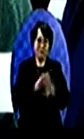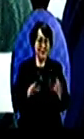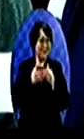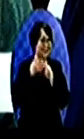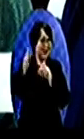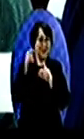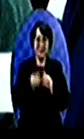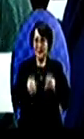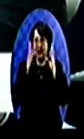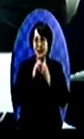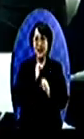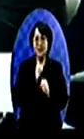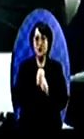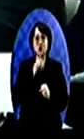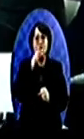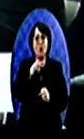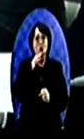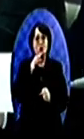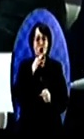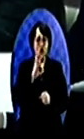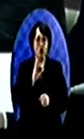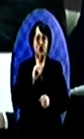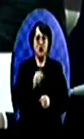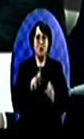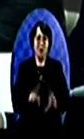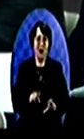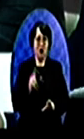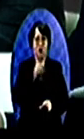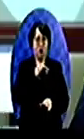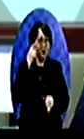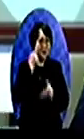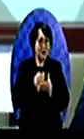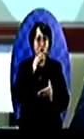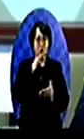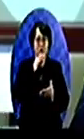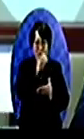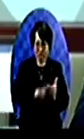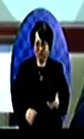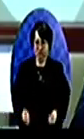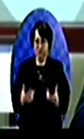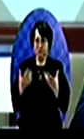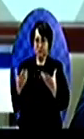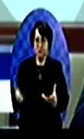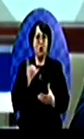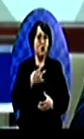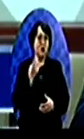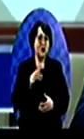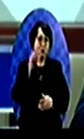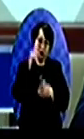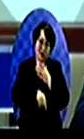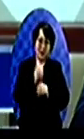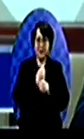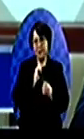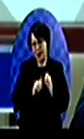цаашид энэ чиглэлээр авч хэрэгжүүлэх зөвлөмжийг өргөдлийн байнгын хороноос гаргалаа. Уул уурхайн салбарт ажиллаж байгаа аж ахуйн нэгжийн